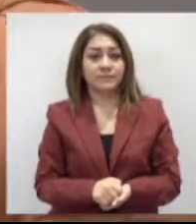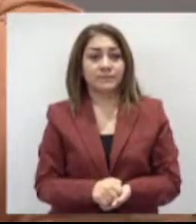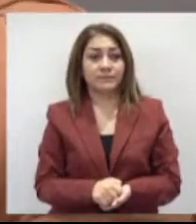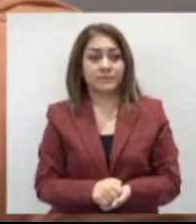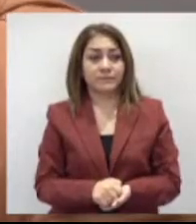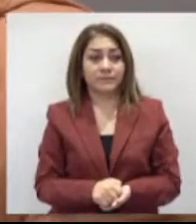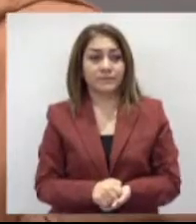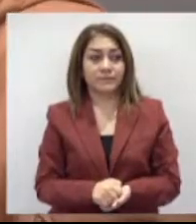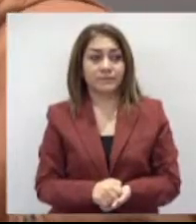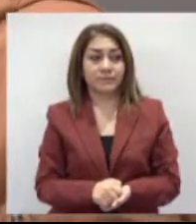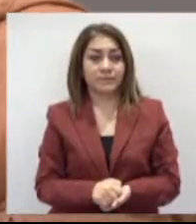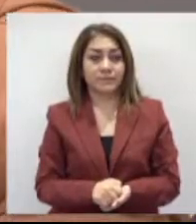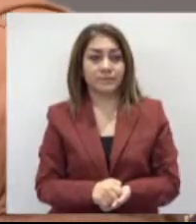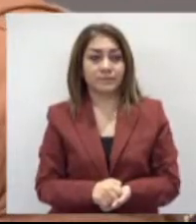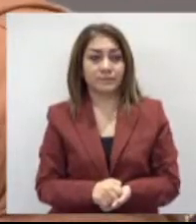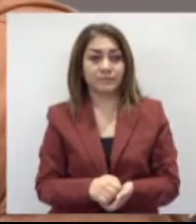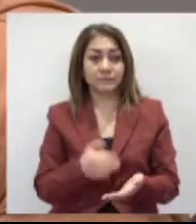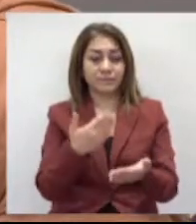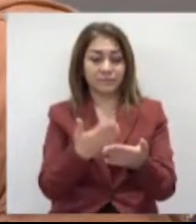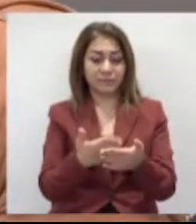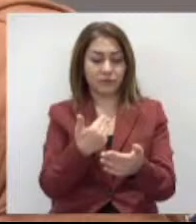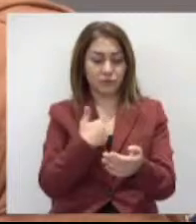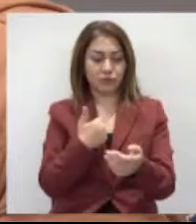քննարկման մանավ դրա շուրջը պետք է մտածել,